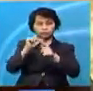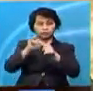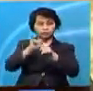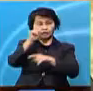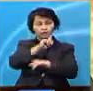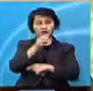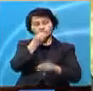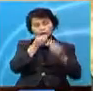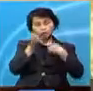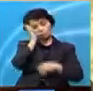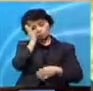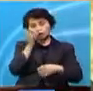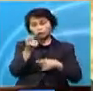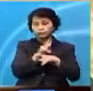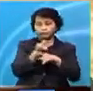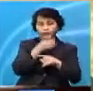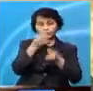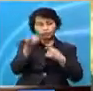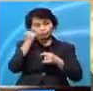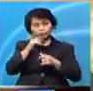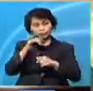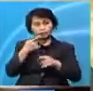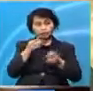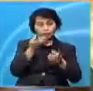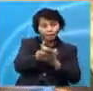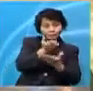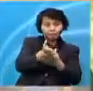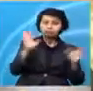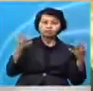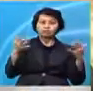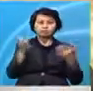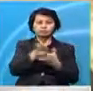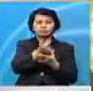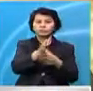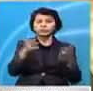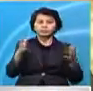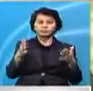benda sama, makan, tidur, training, so tak ada distraction. Then